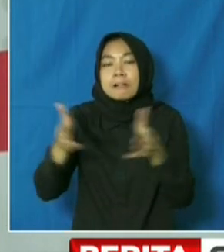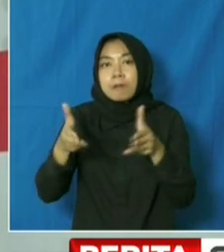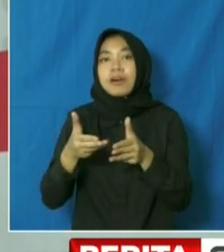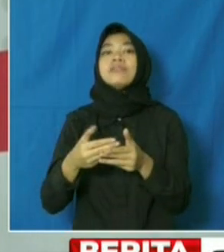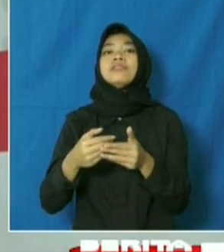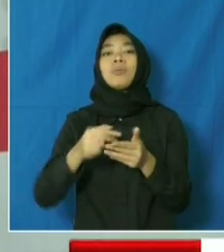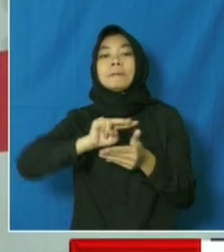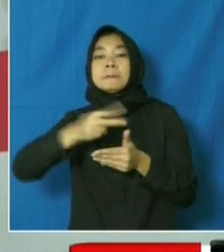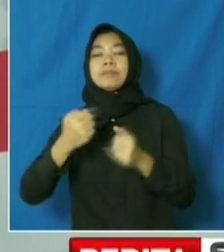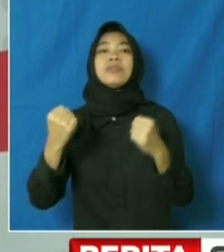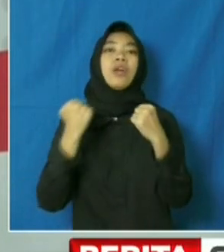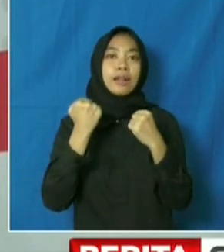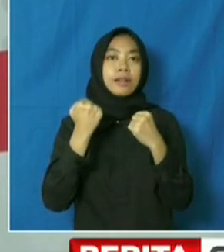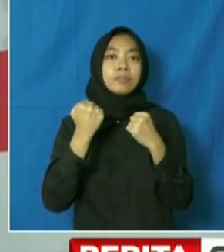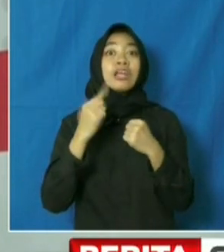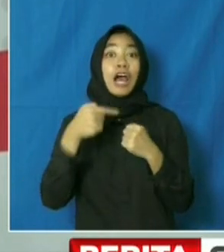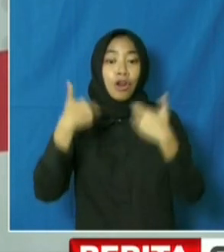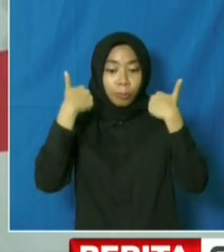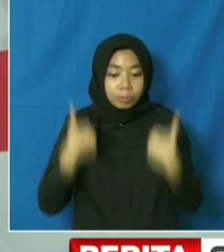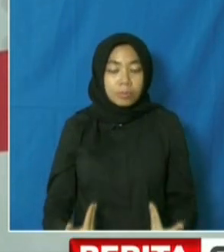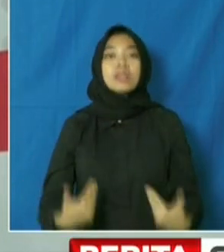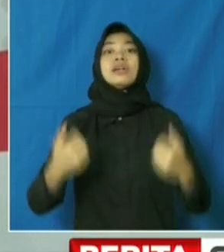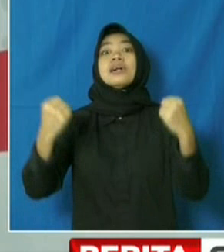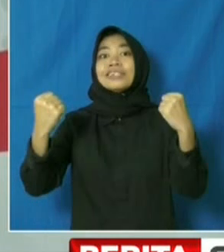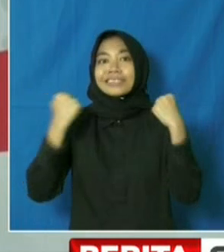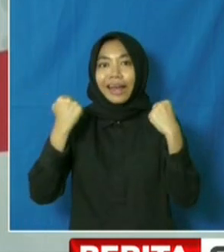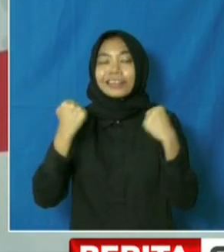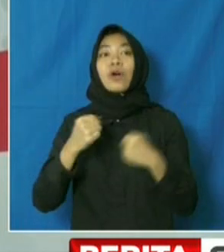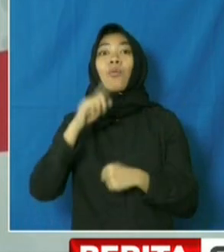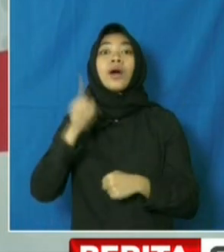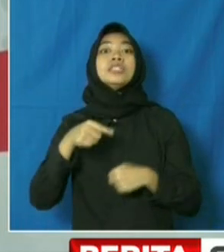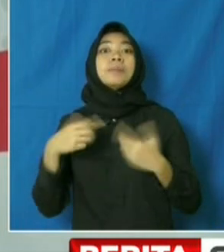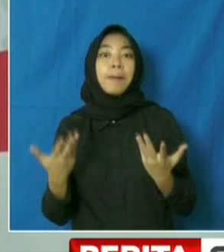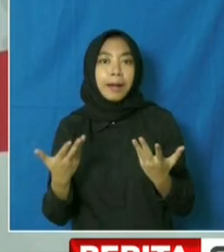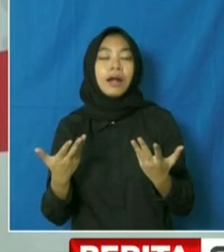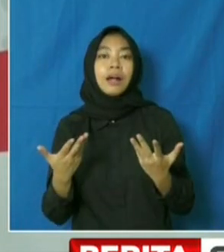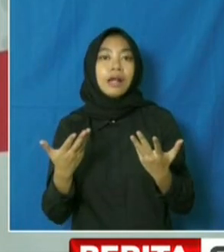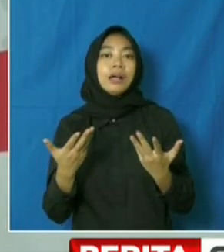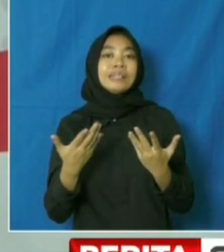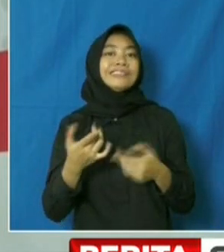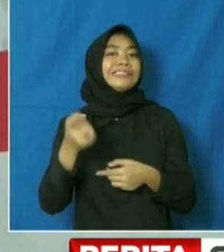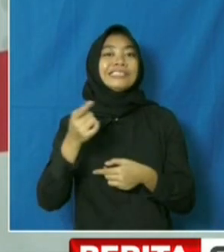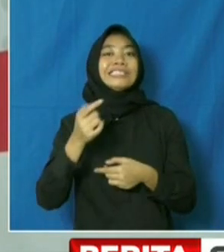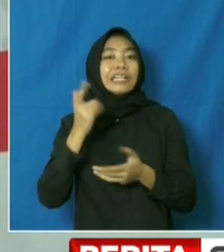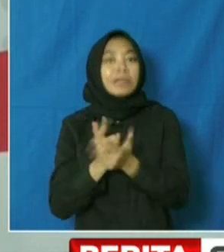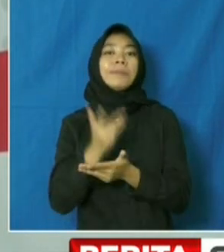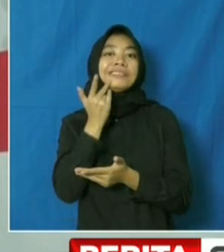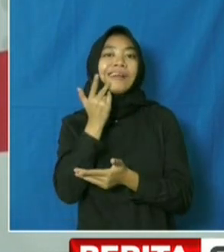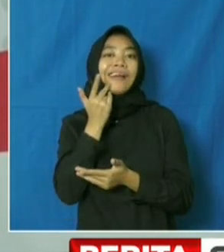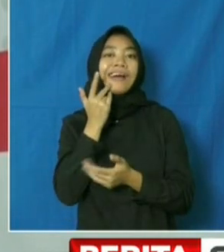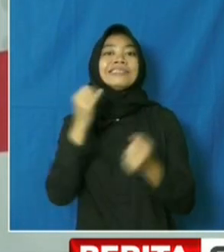memastikan kesehatan dan kalau kita sehat kita diwajibkan untuk menjaga kesehatan jangan sampai kita